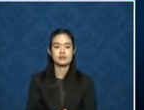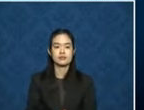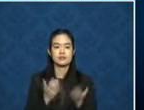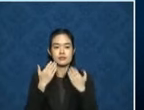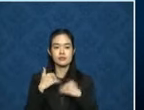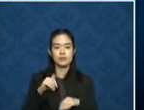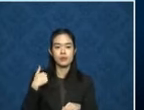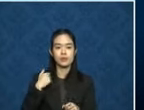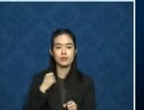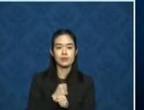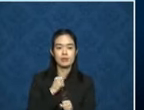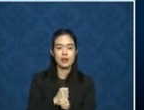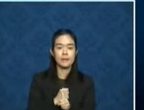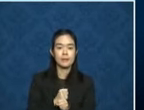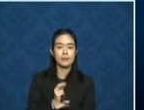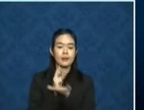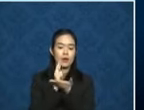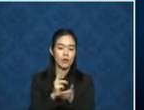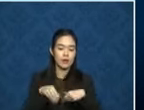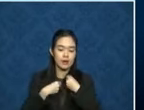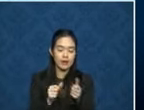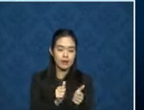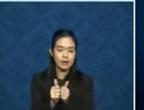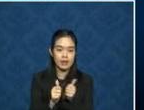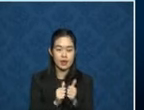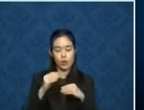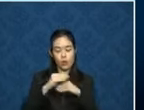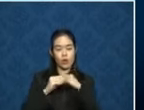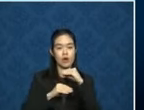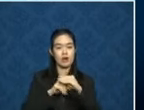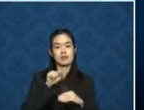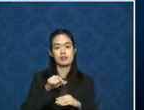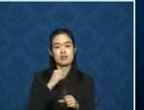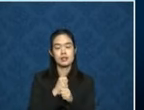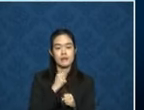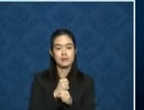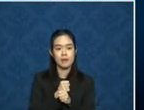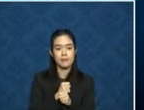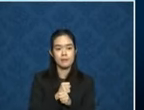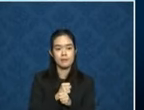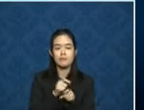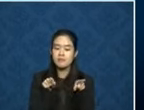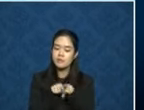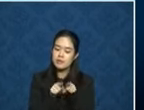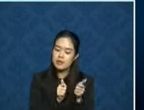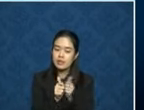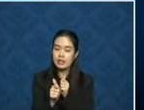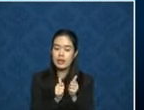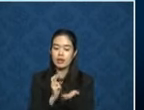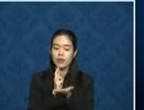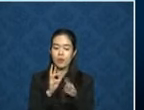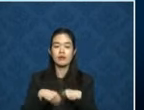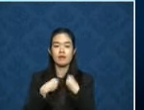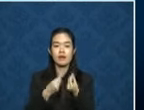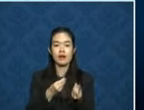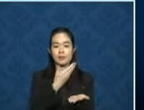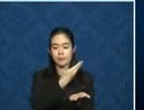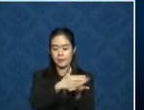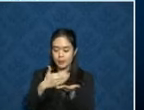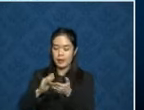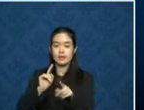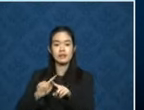Smart Agricultural Robot Contest นะครับโดยชุดโครงการดังกล่าวนะครับมีลักษณะเป็นโครงการประกวดแข่งขันให้รางวัลหลากหลายด้านนะครับแม้